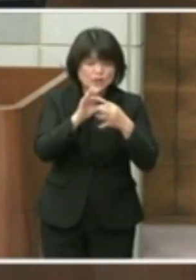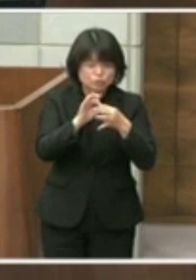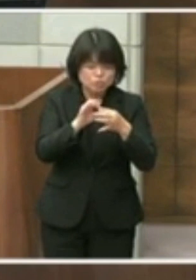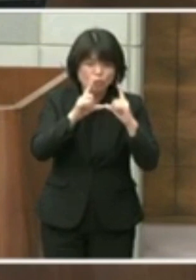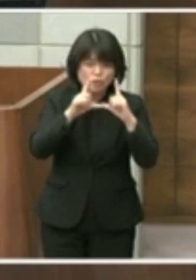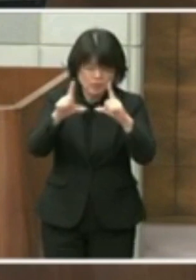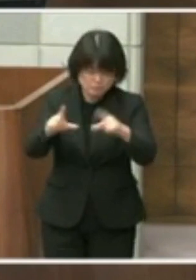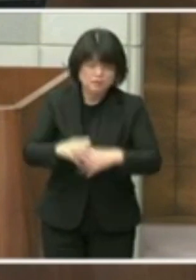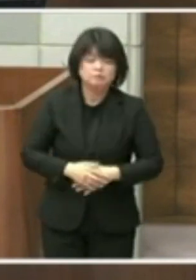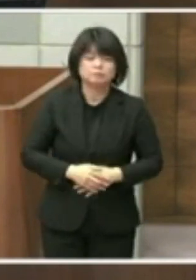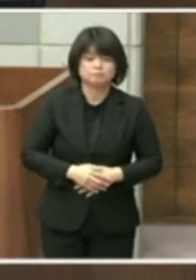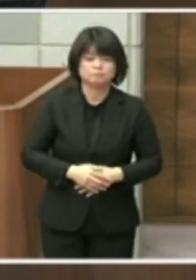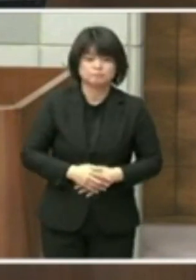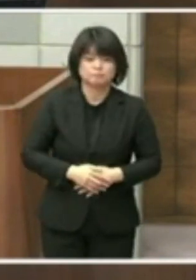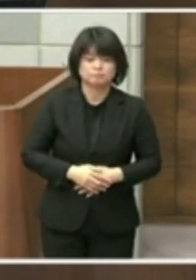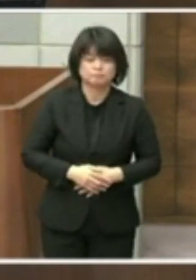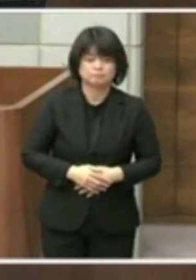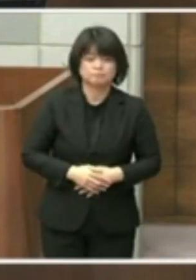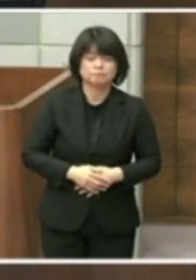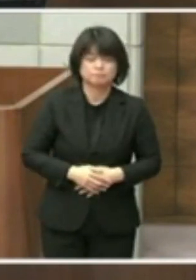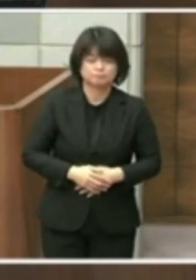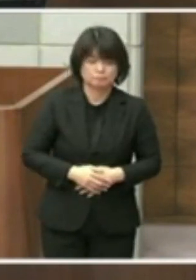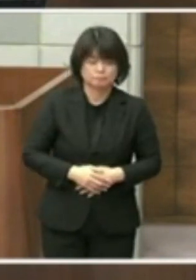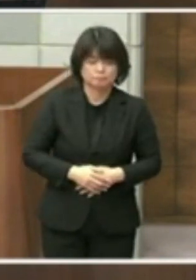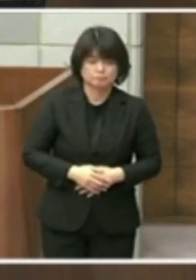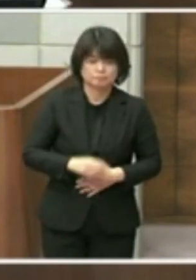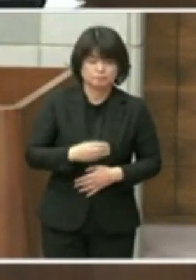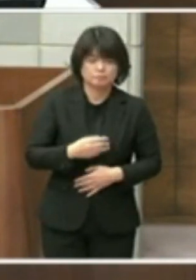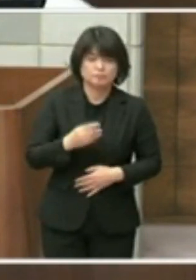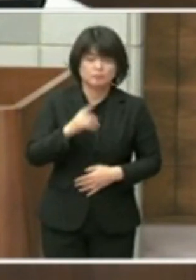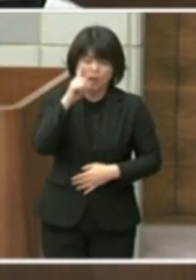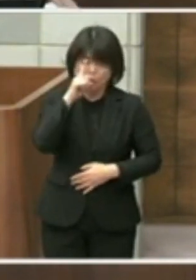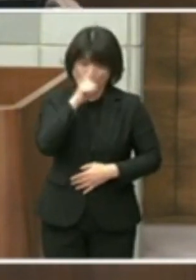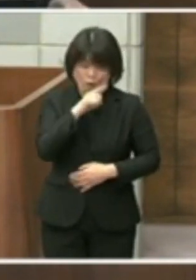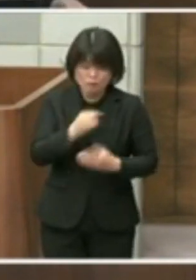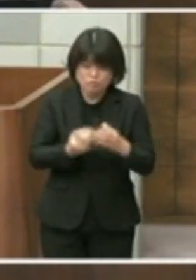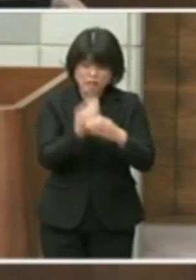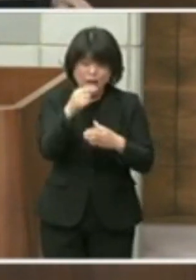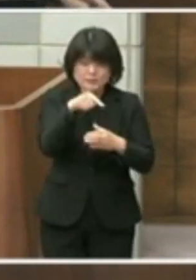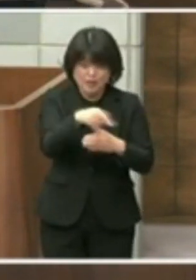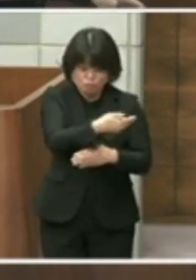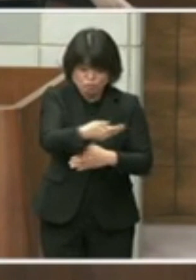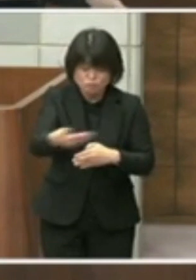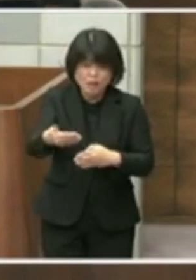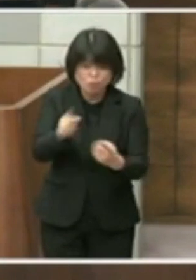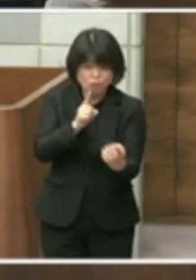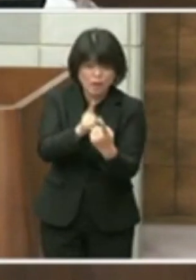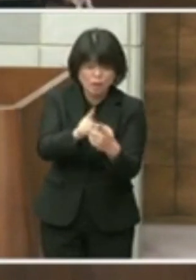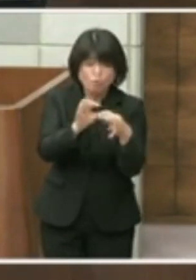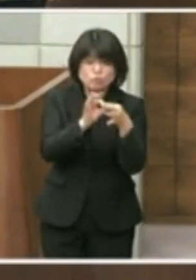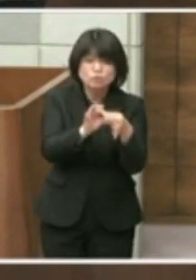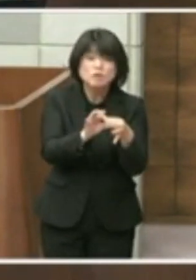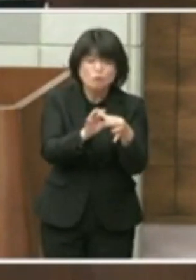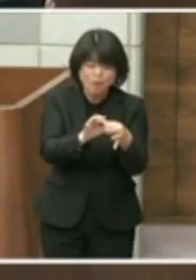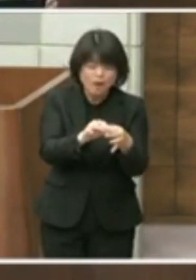。1点目の有害物質の発生源の特定と対応についてでございますが、明石川は